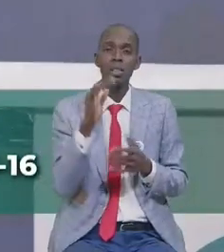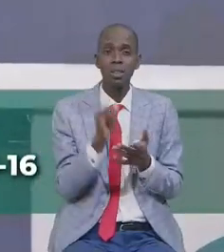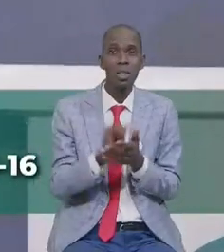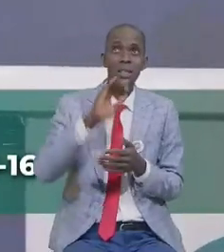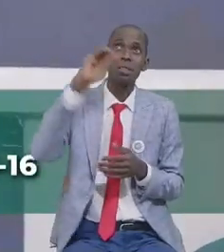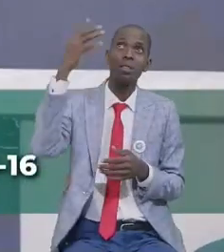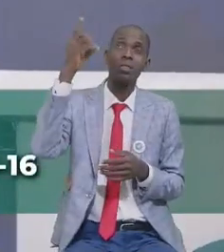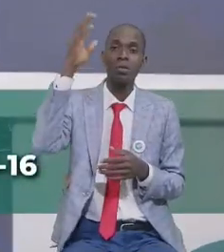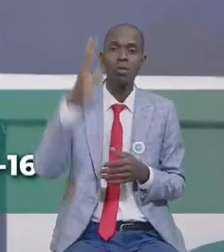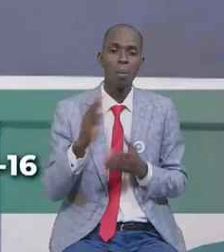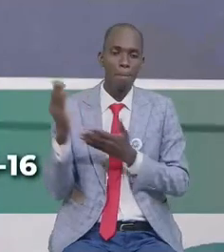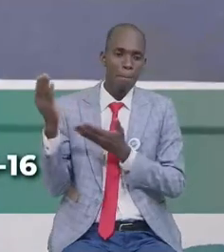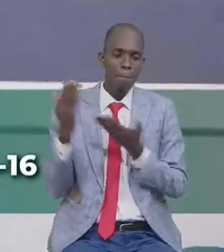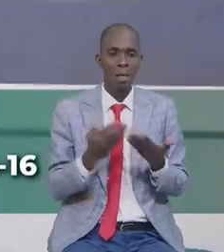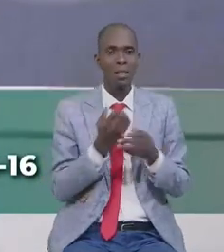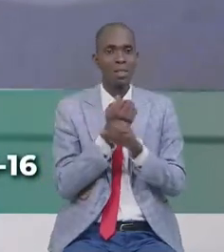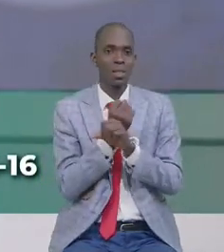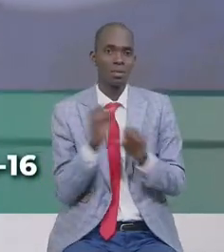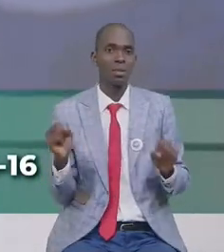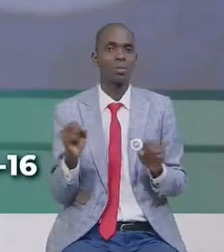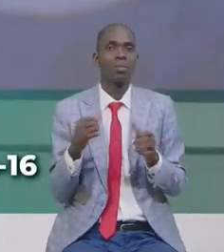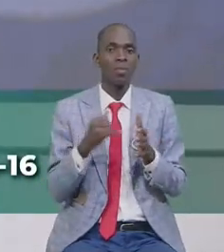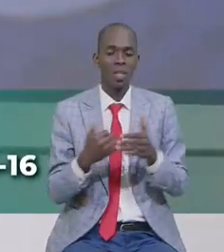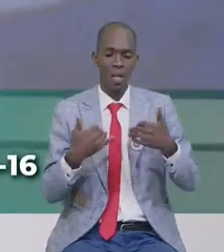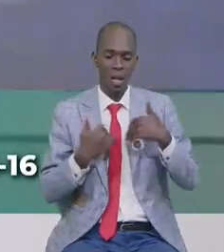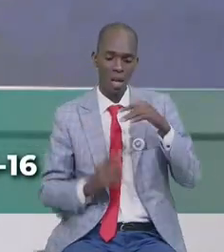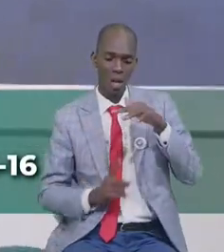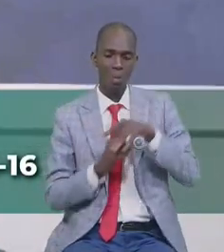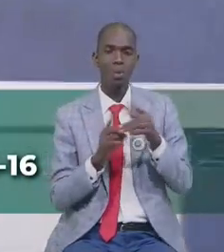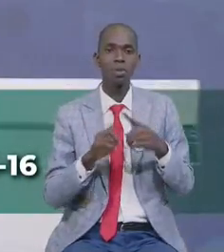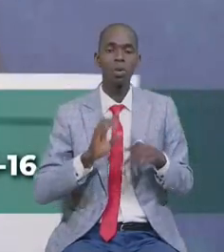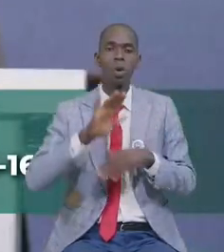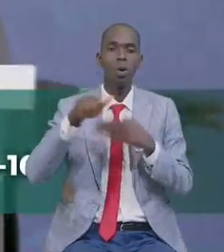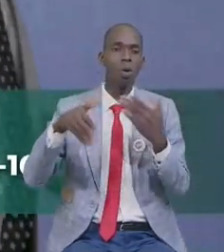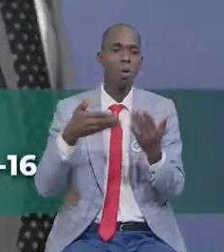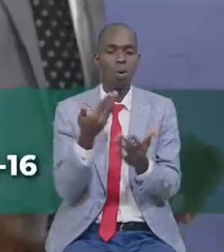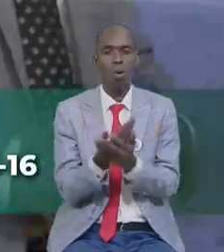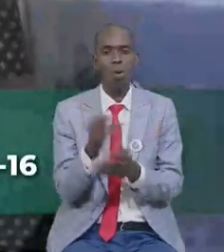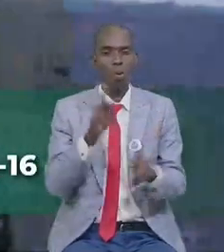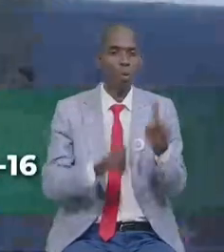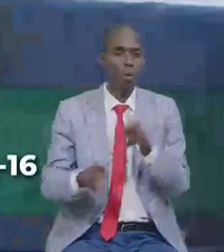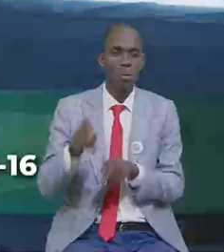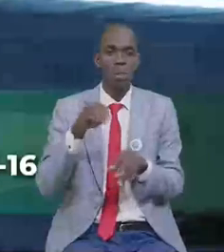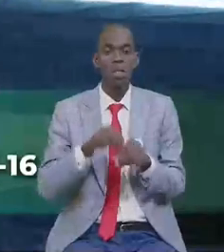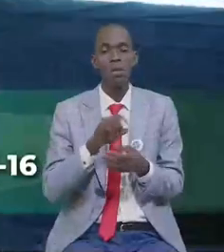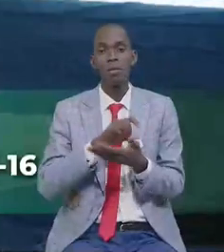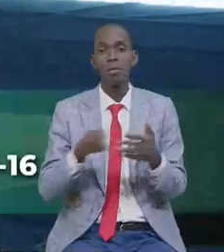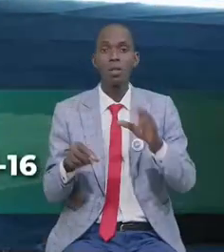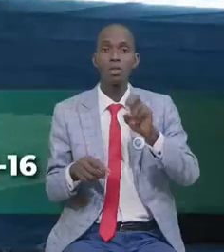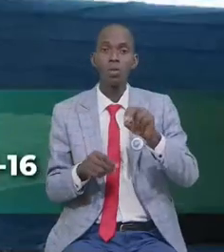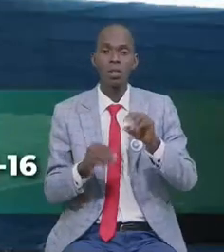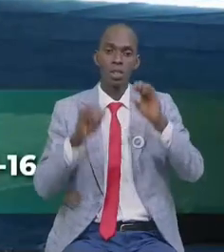Dieu qui donne le salut pour tous les hommes a été manifestée. Verset 12. Elle nous